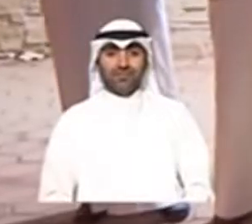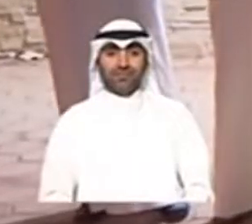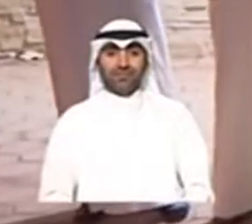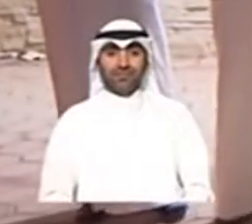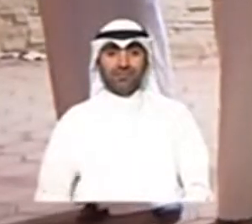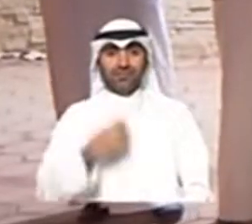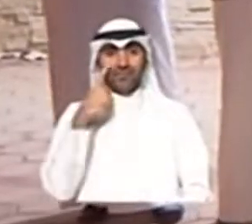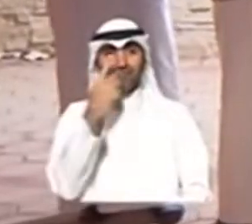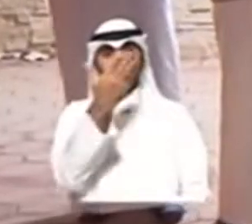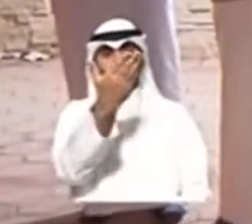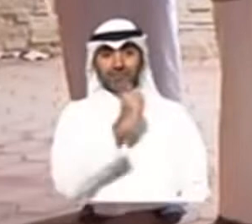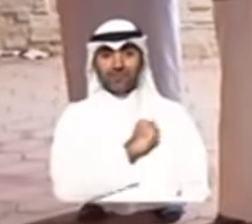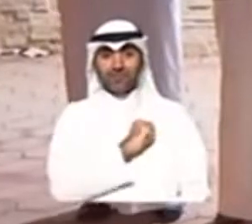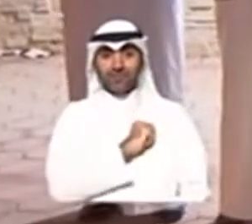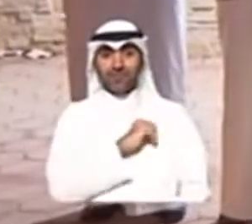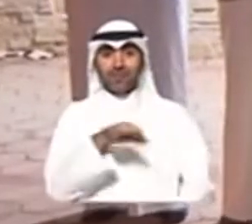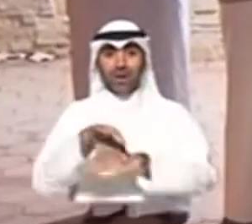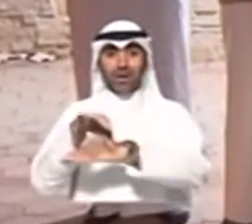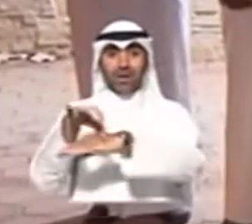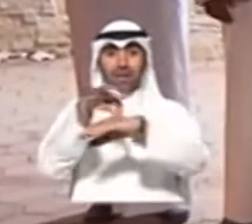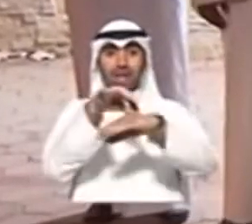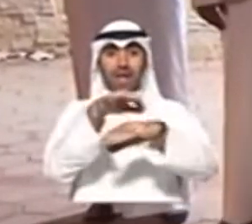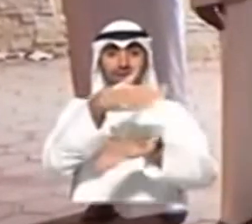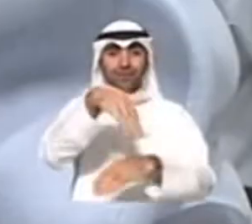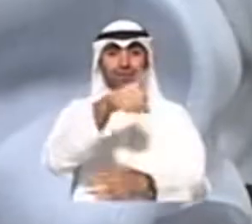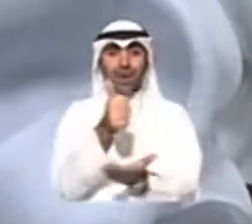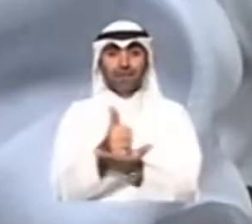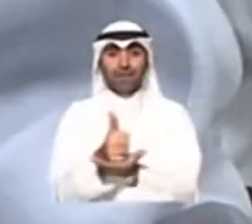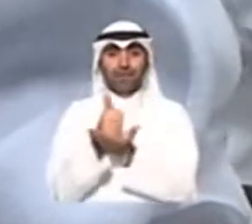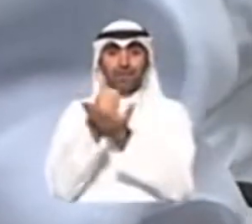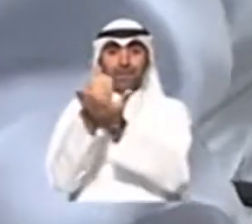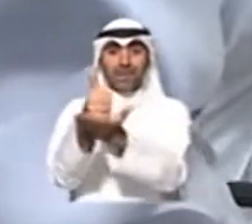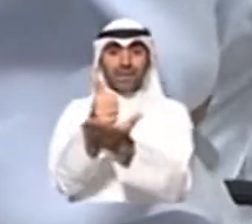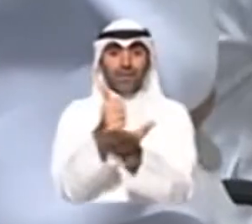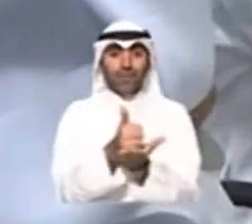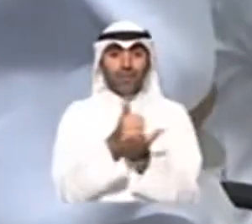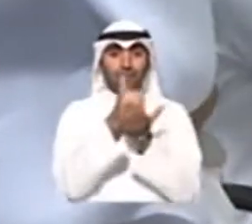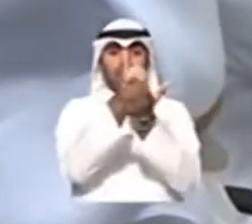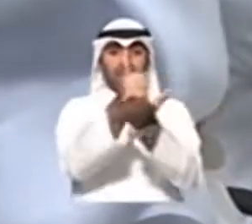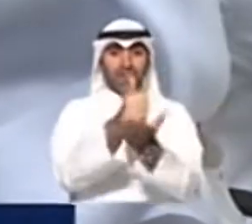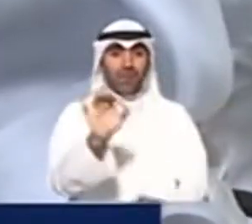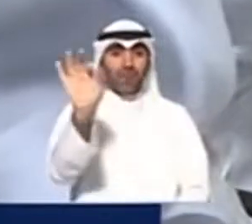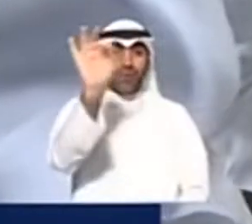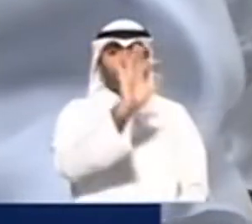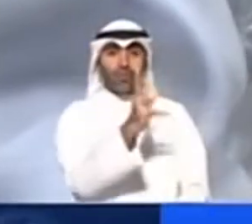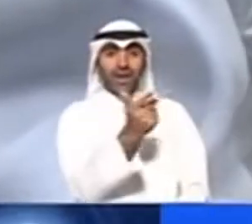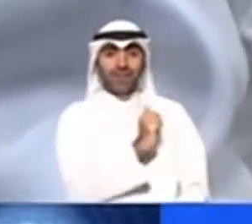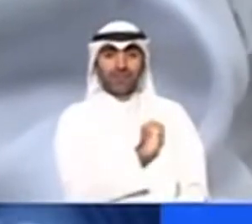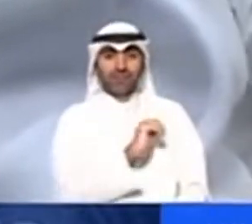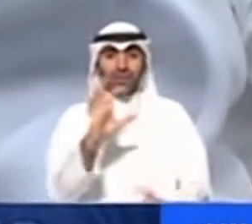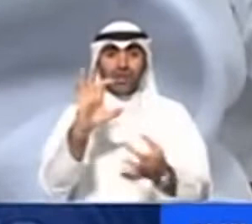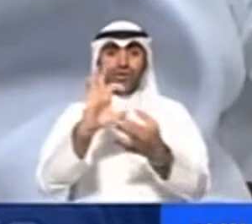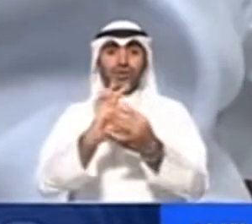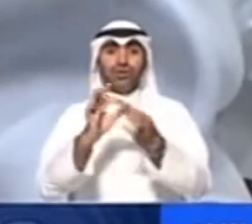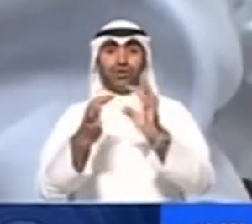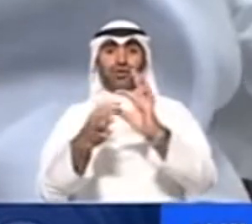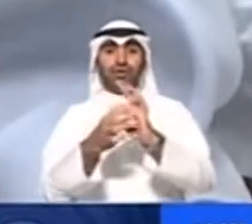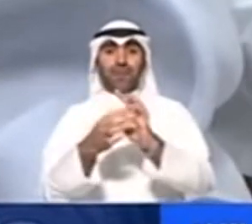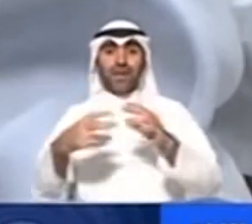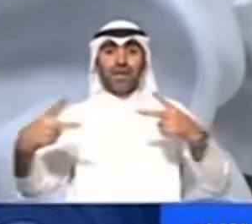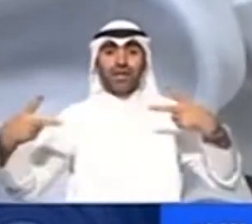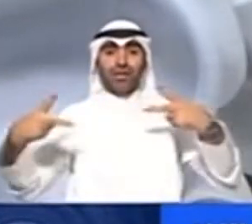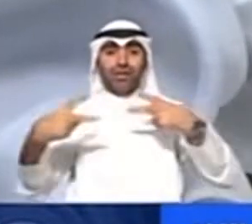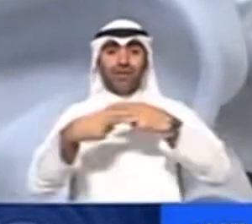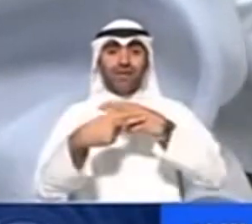متطوعون كويتيون لمراقبة انتخابات مجلس الأمة 2020 من خلال المفوضية الأهلية